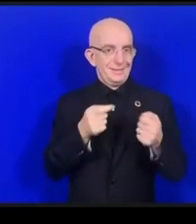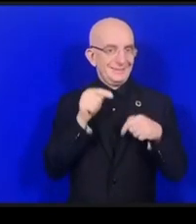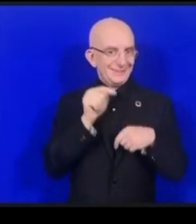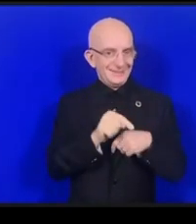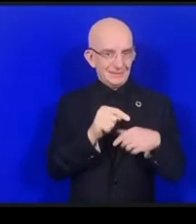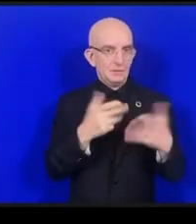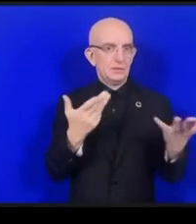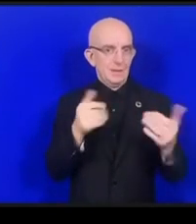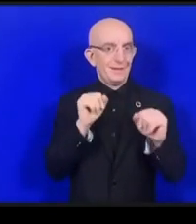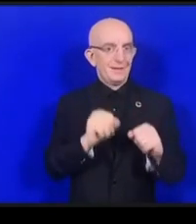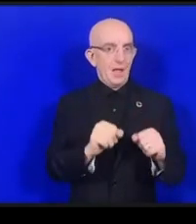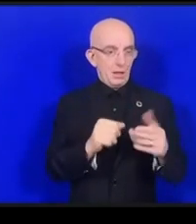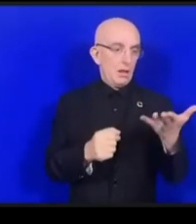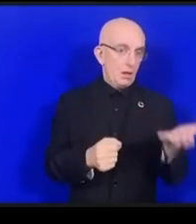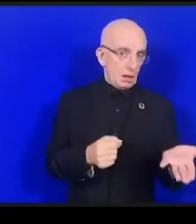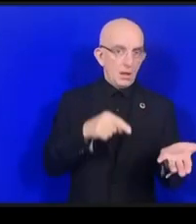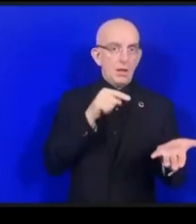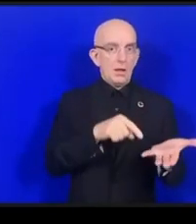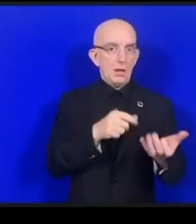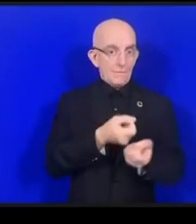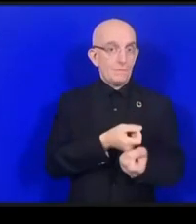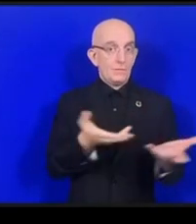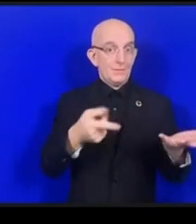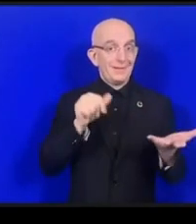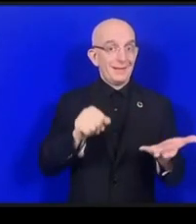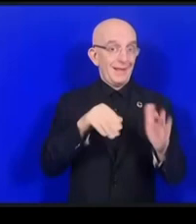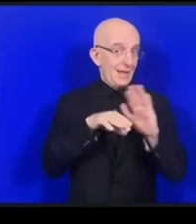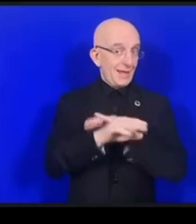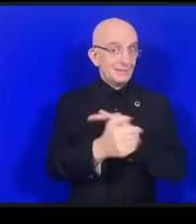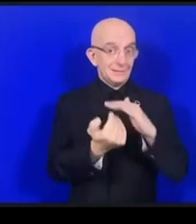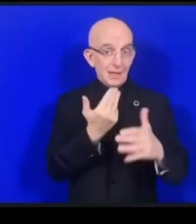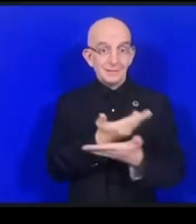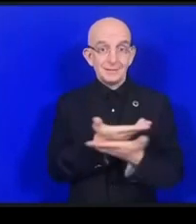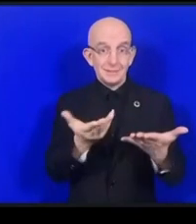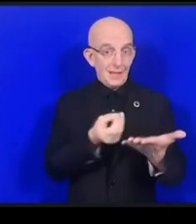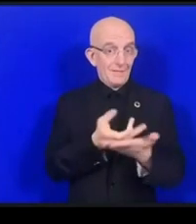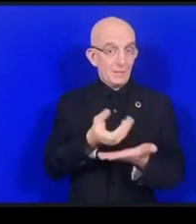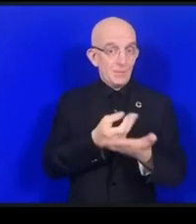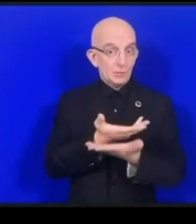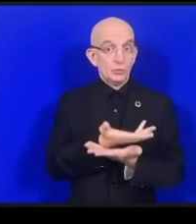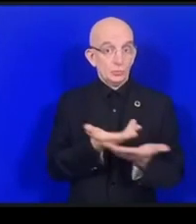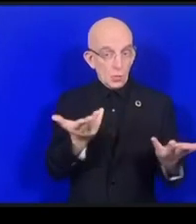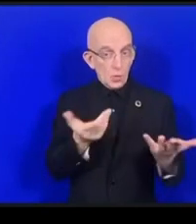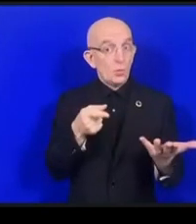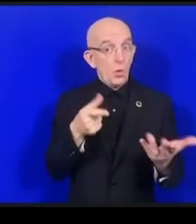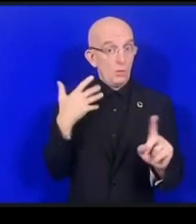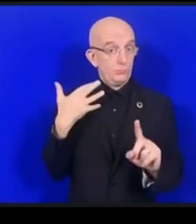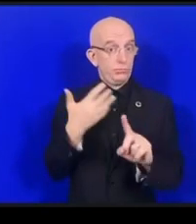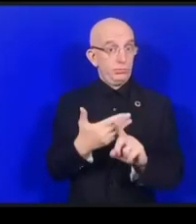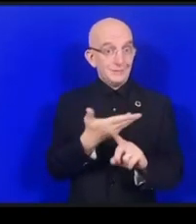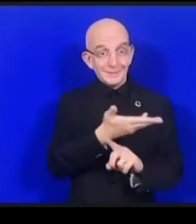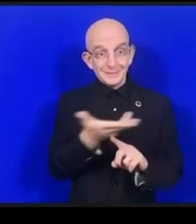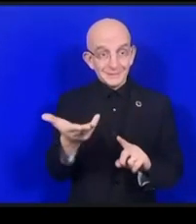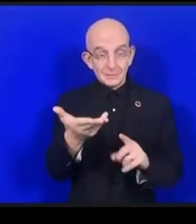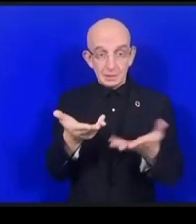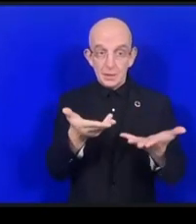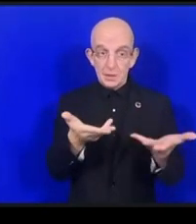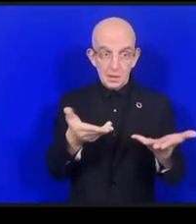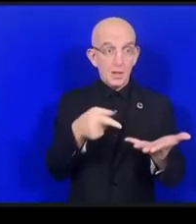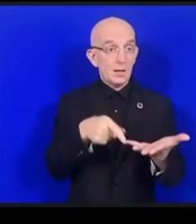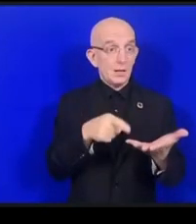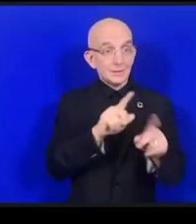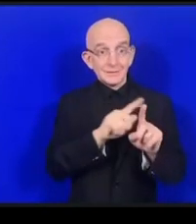для библиотек это прежде всего локальный доступ к информации